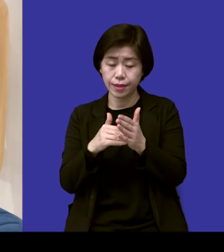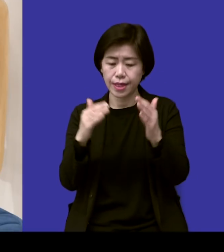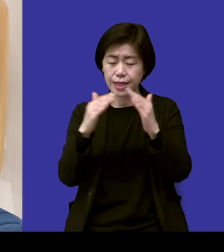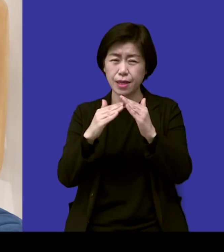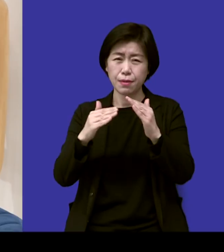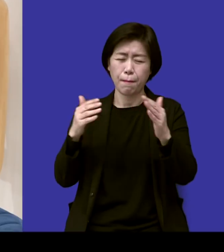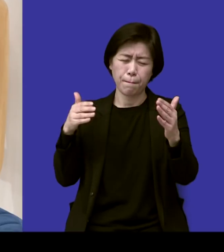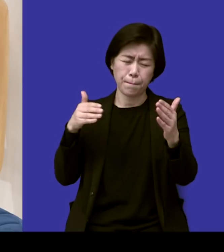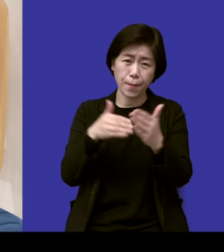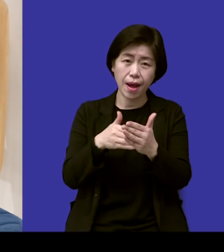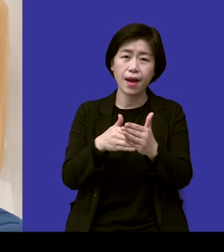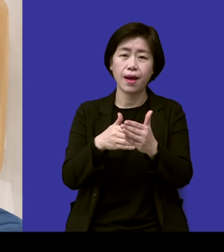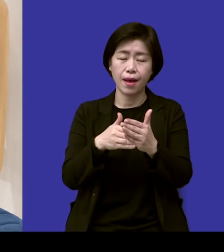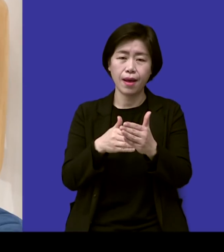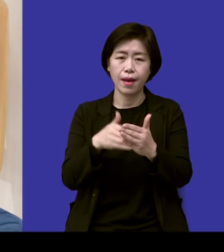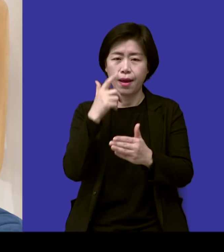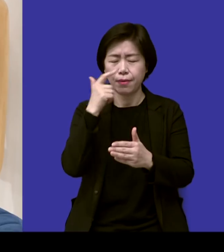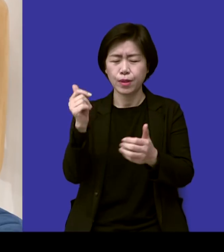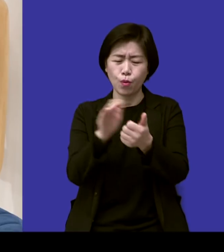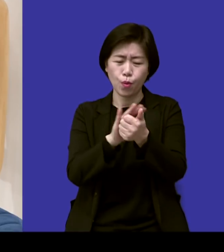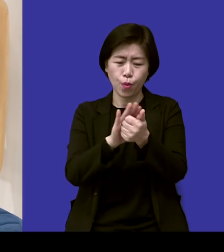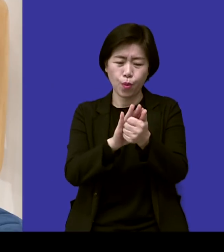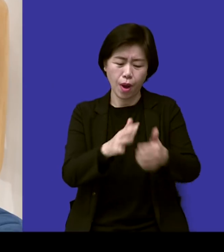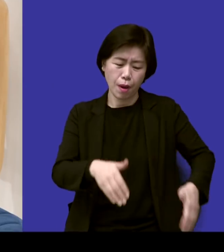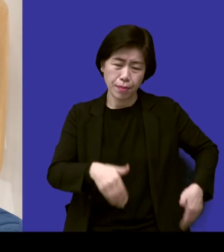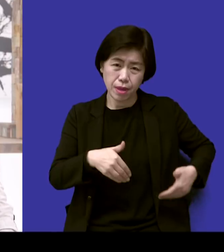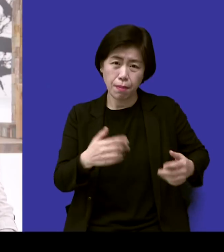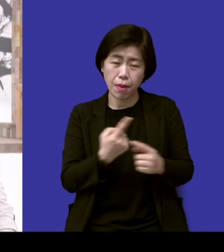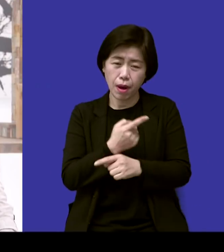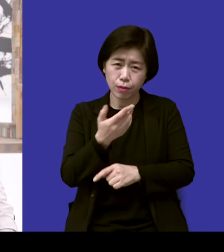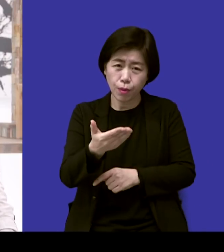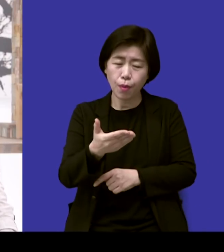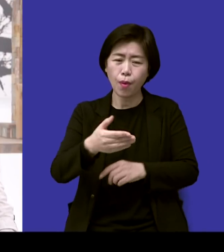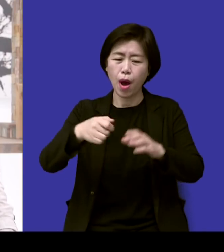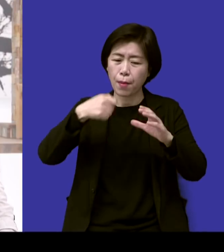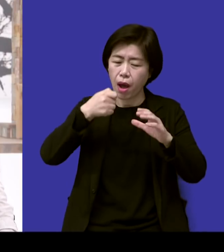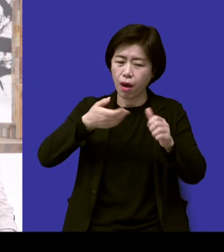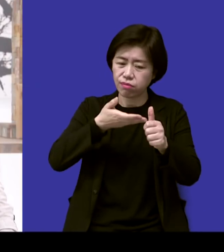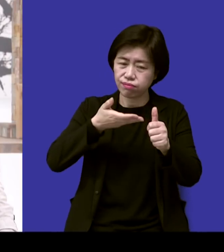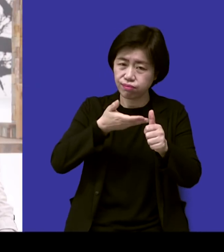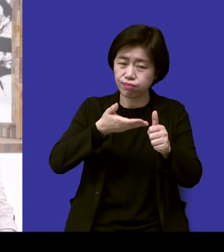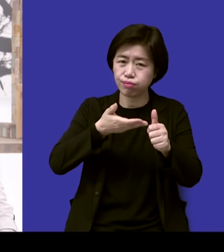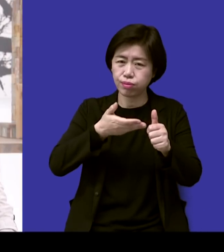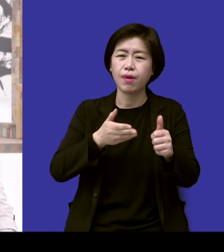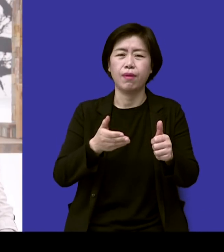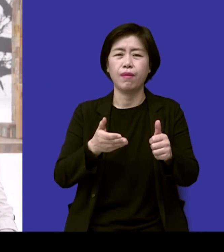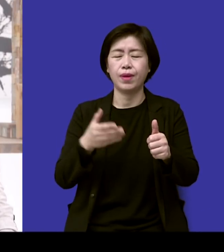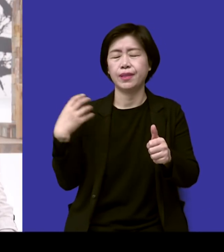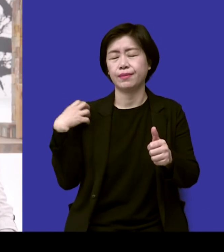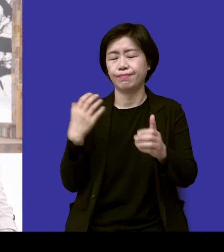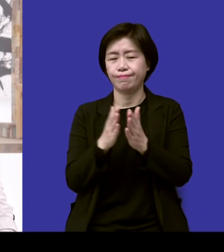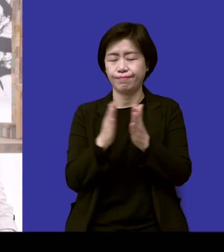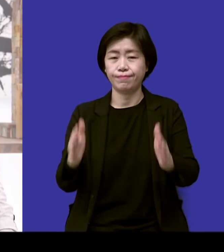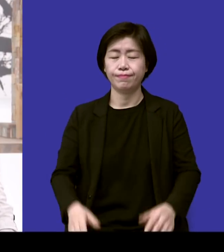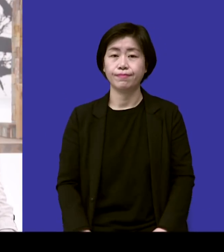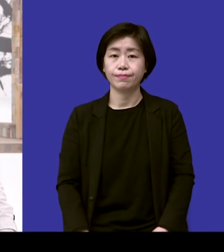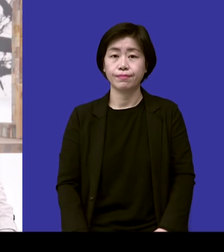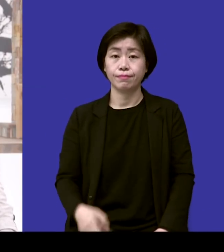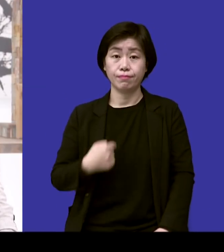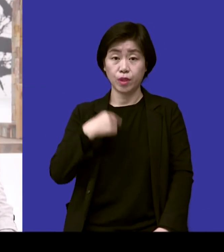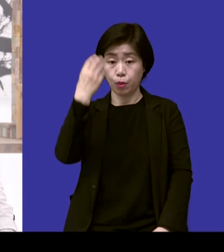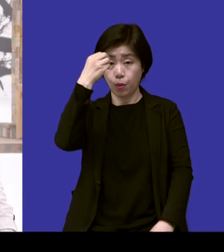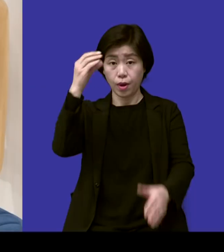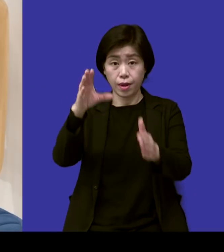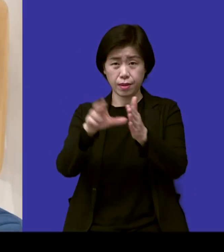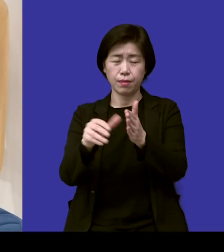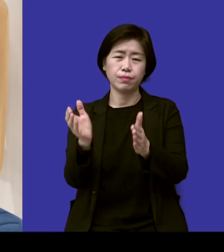되고 대소변 기저귀 갈아드려야 되고 그래서 고등학교 때부터 막 열심히 끝나고 집에 가서 대소변